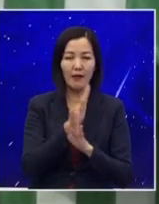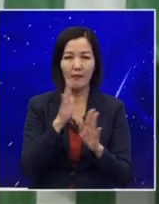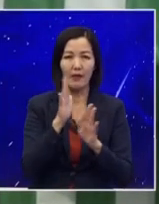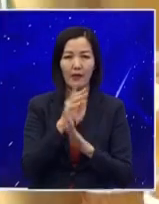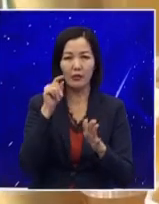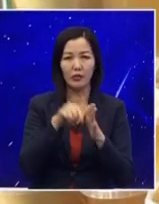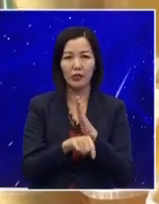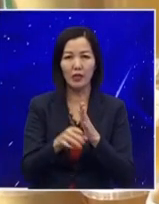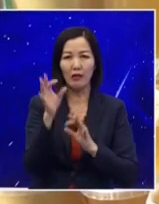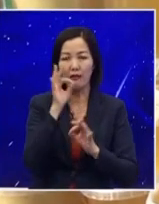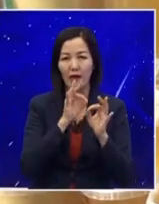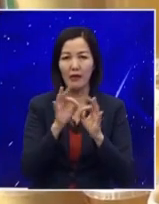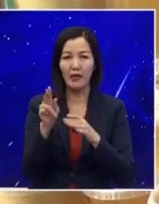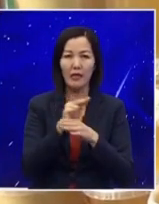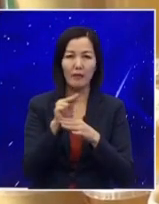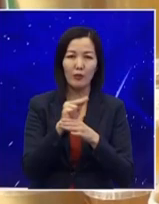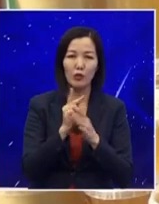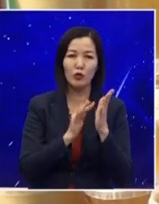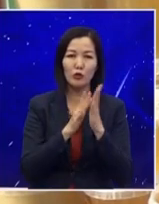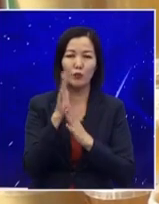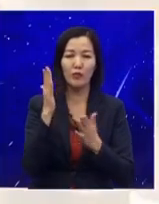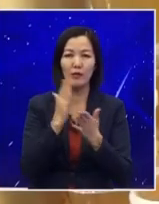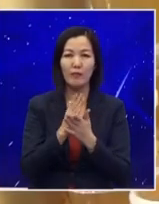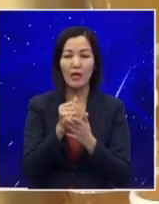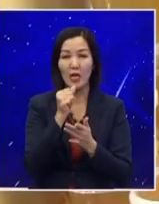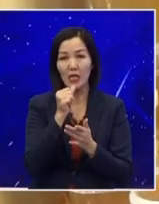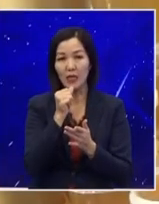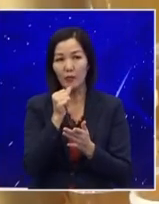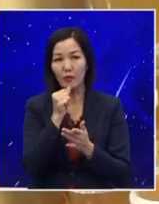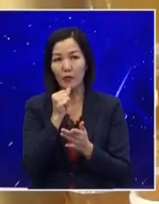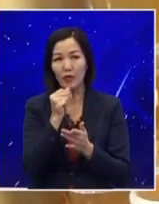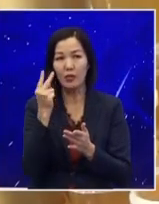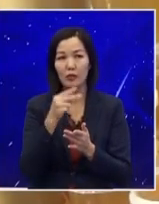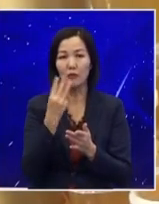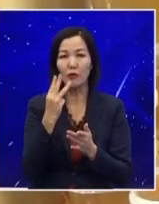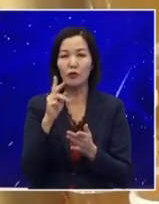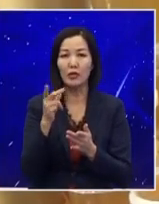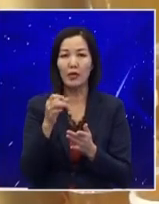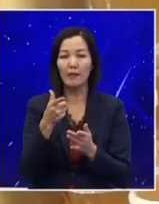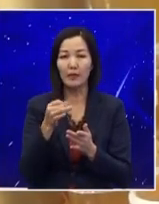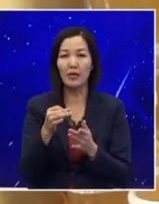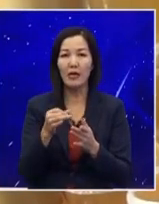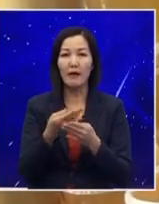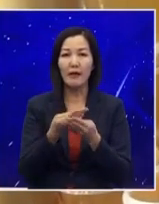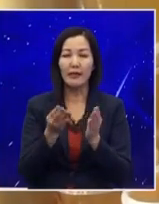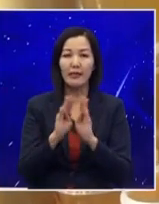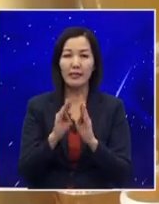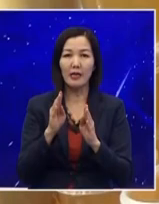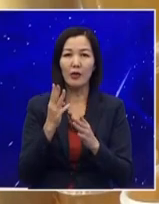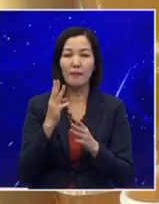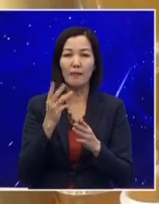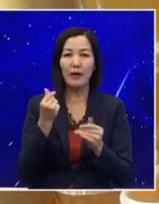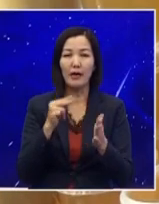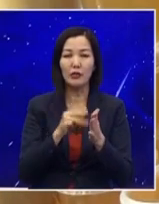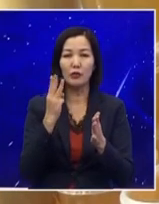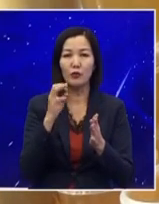таудың дәрілік және түрлі шөптері бар. Балдың дамын татып көруге мынадай 23 грамдық ыдыстарға салынды. Бағасы 300 теңге.